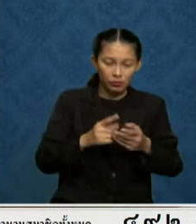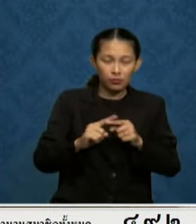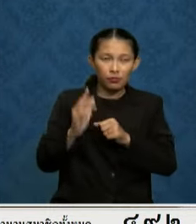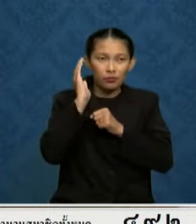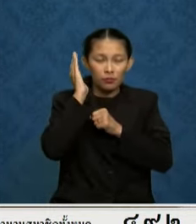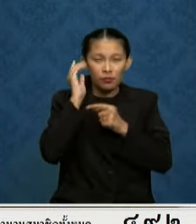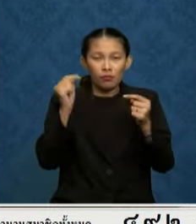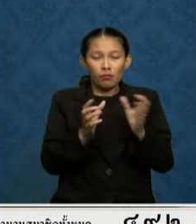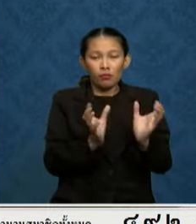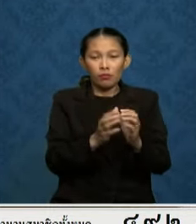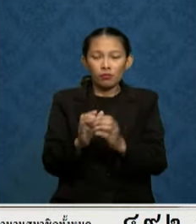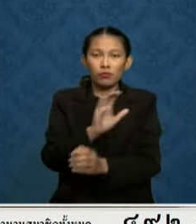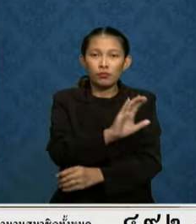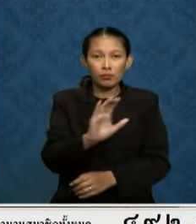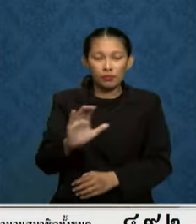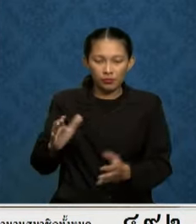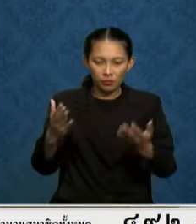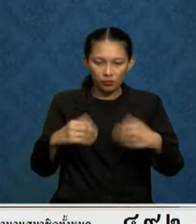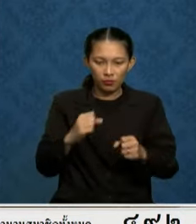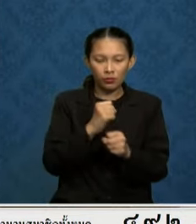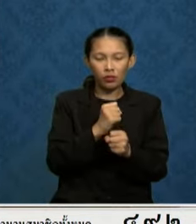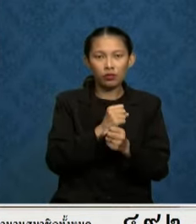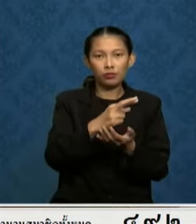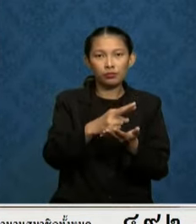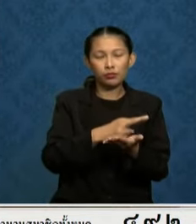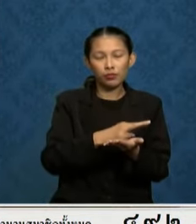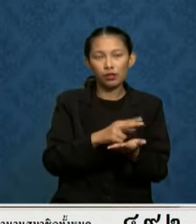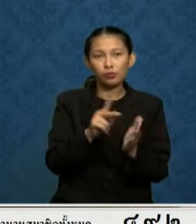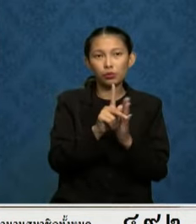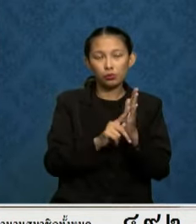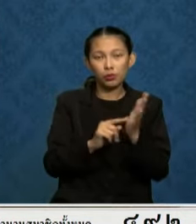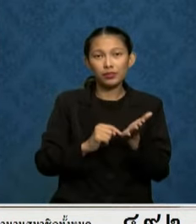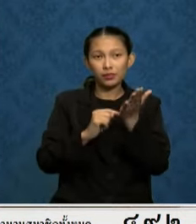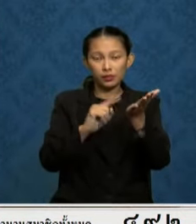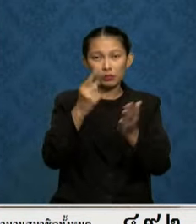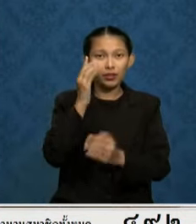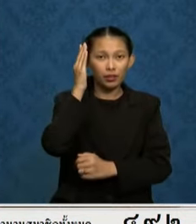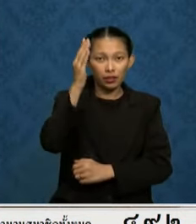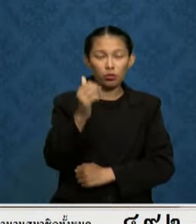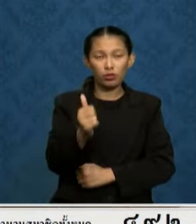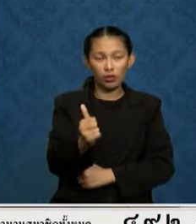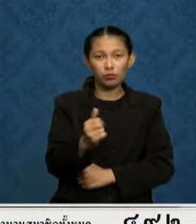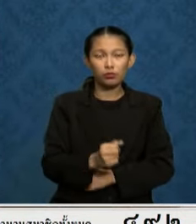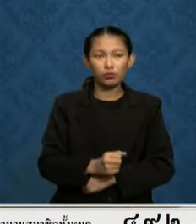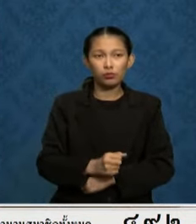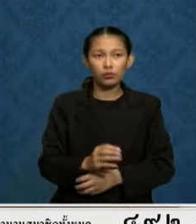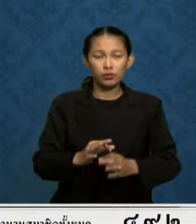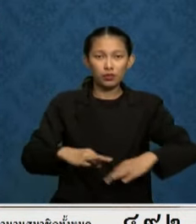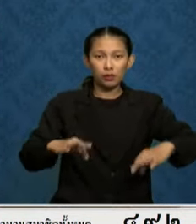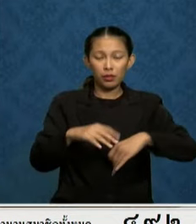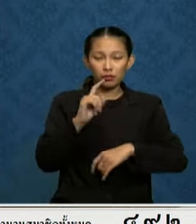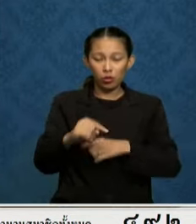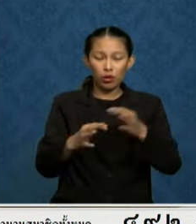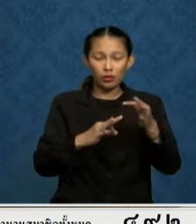รายในภาคการมองของท่านแล้วกไปรางกฎหมายเสนอมานอนาคตอกครงนึงซึ่งเป็เรื่องททานจะตองตอบสังคม